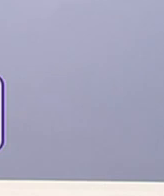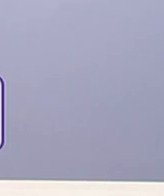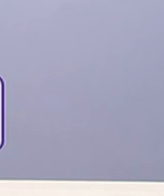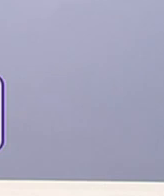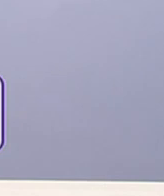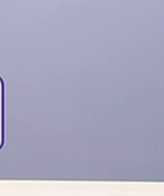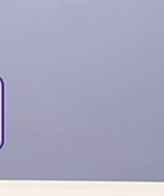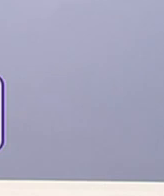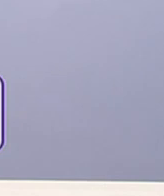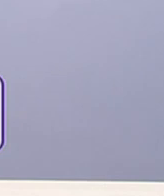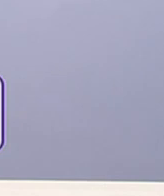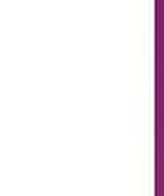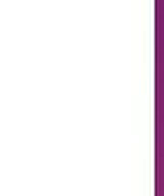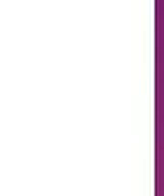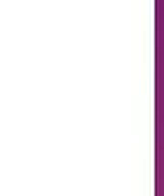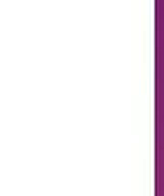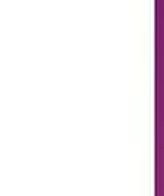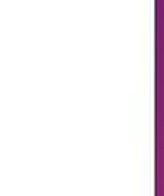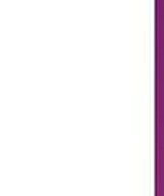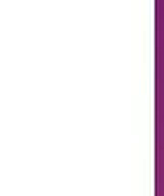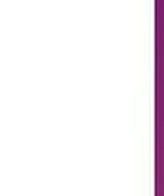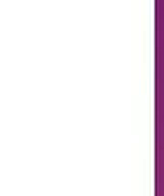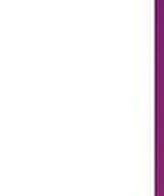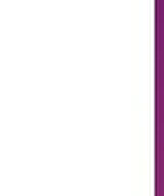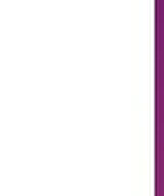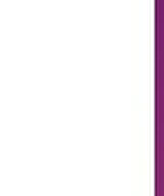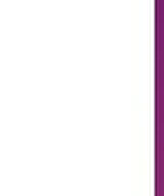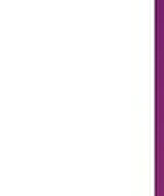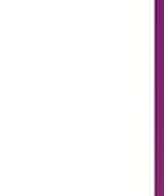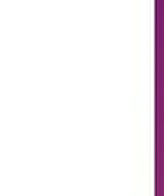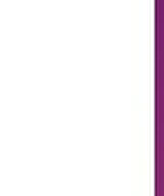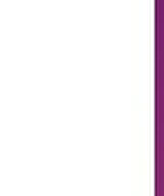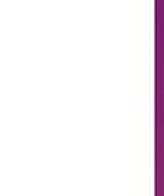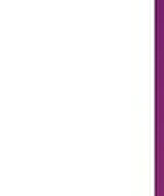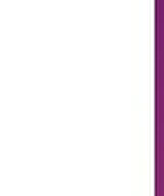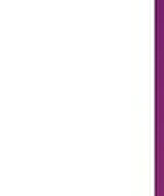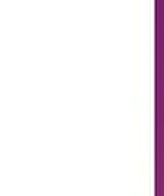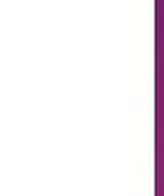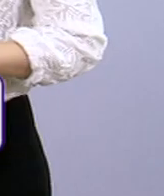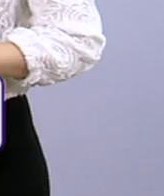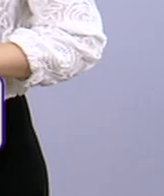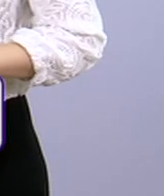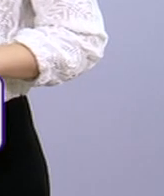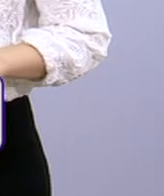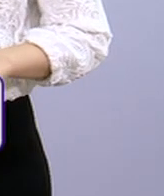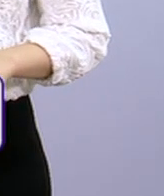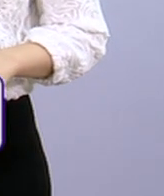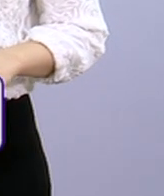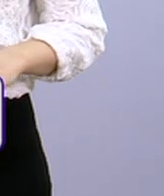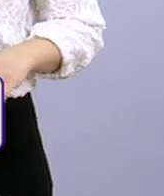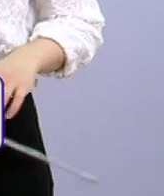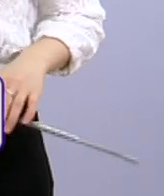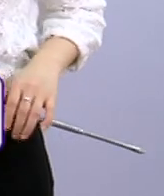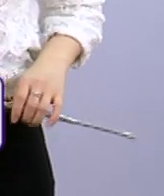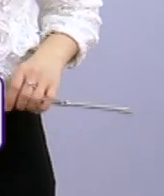word, flood. Flood. Су тасқыны.